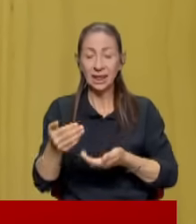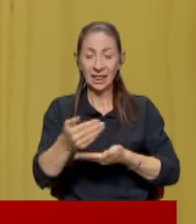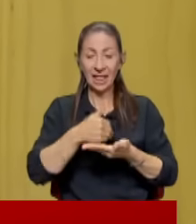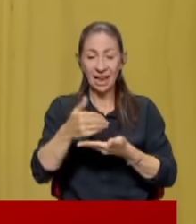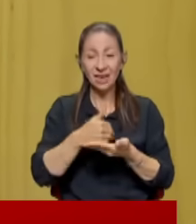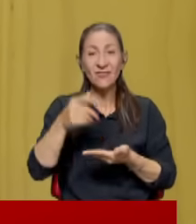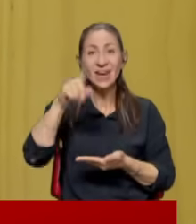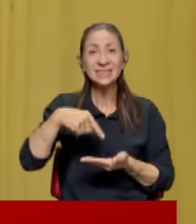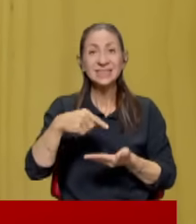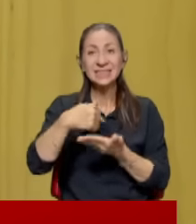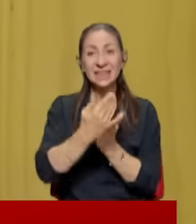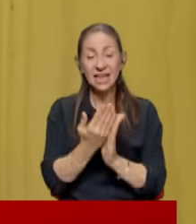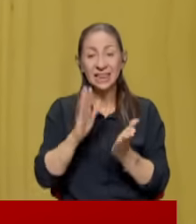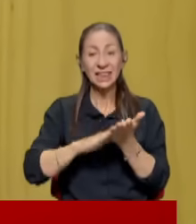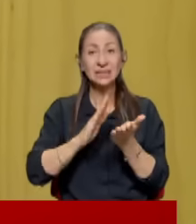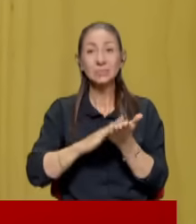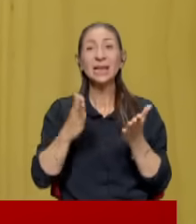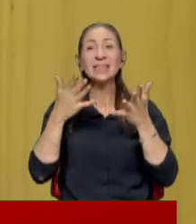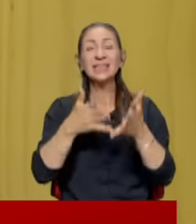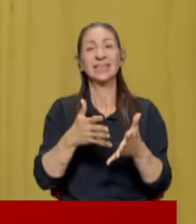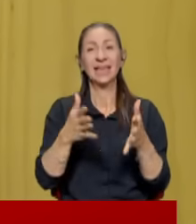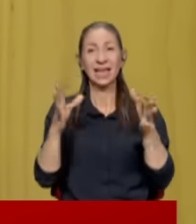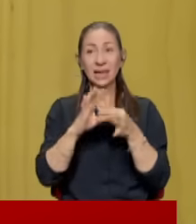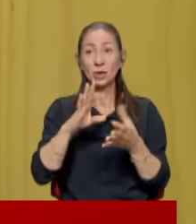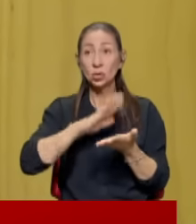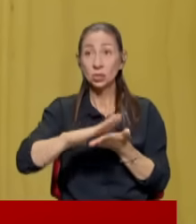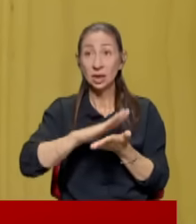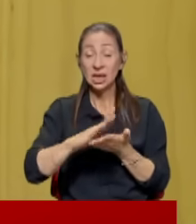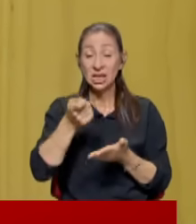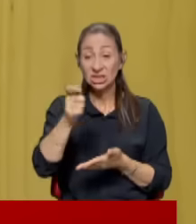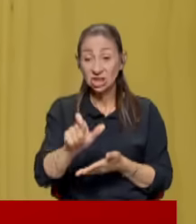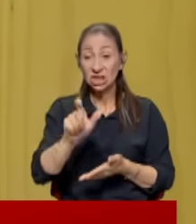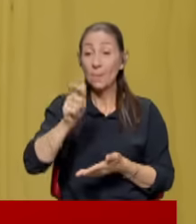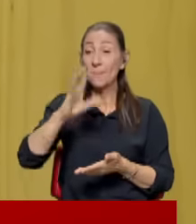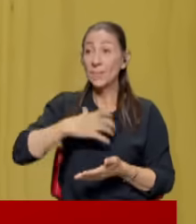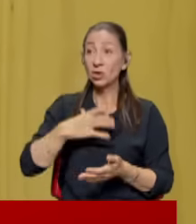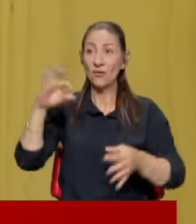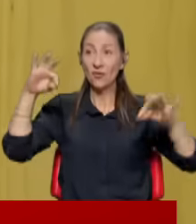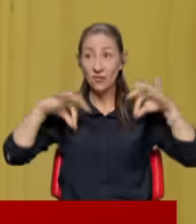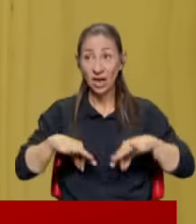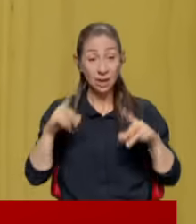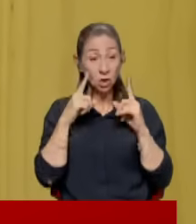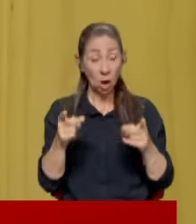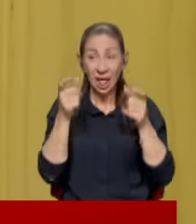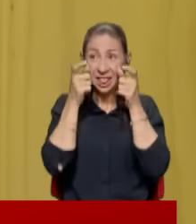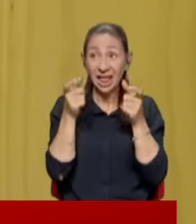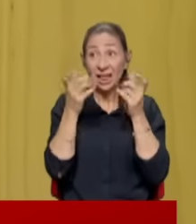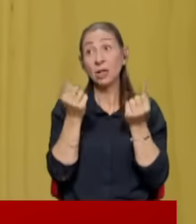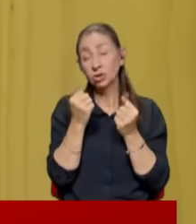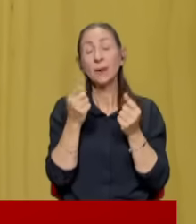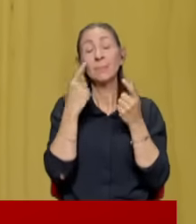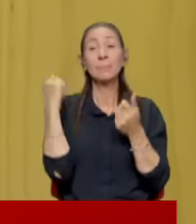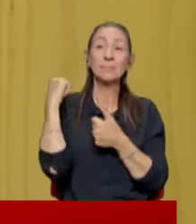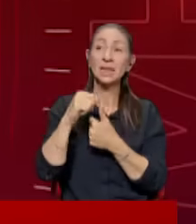vergisi dilimleri ve kıdem tazminatı ile ilgili düzenlemeler işçi işveren yararını dikkate alacak şekilde